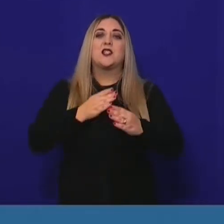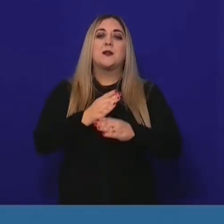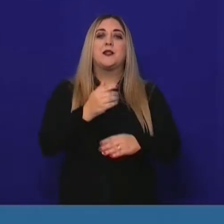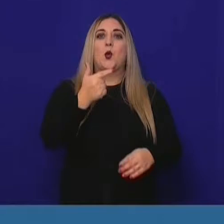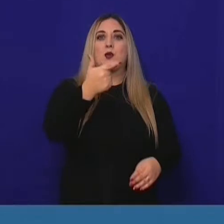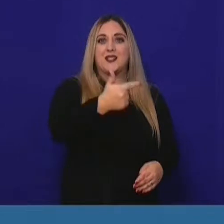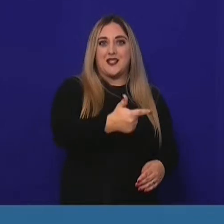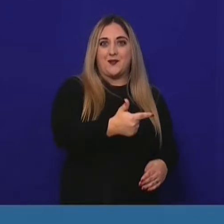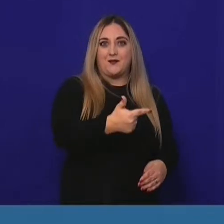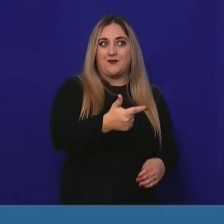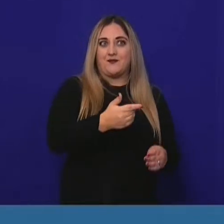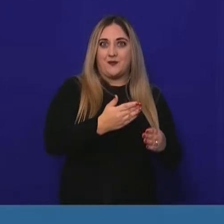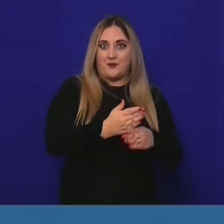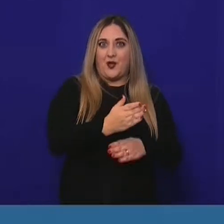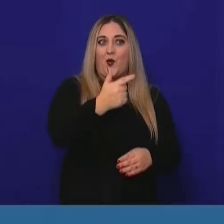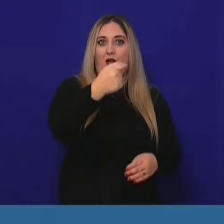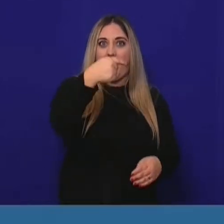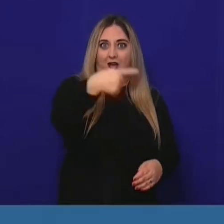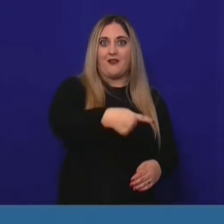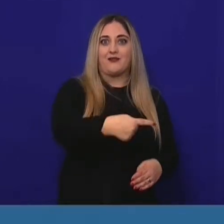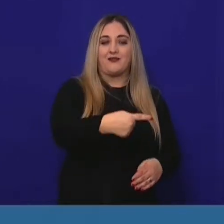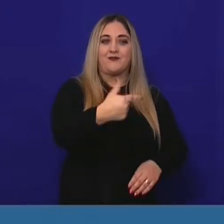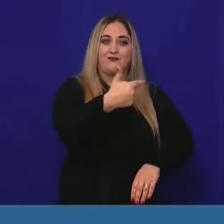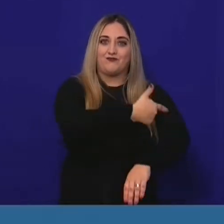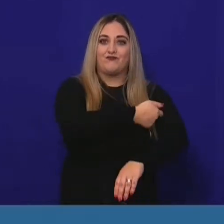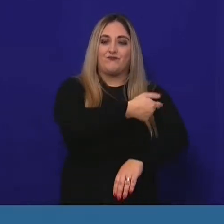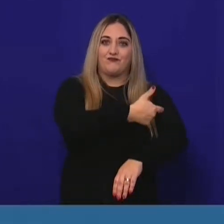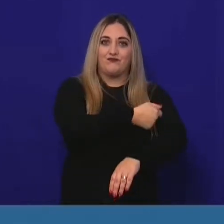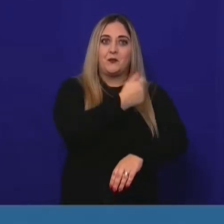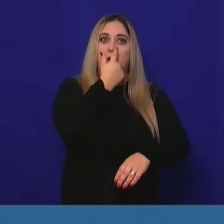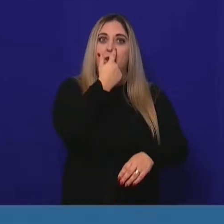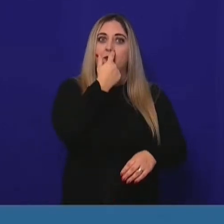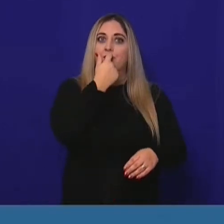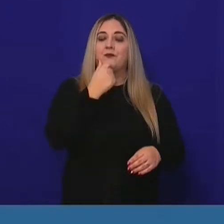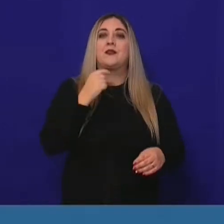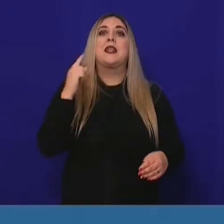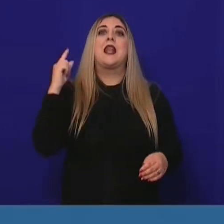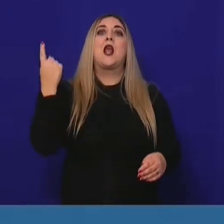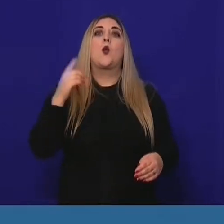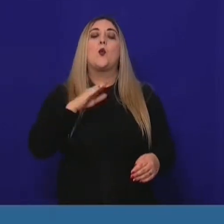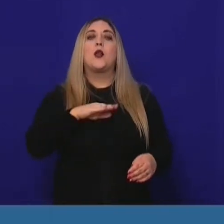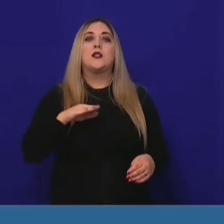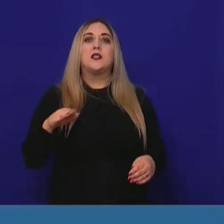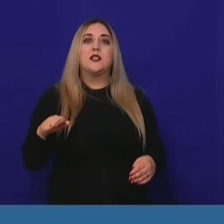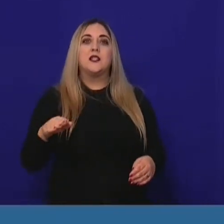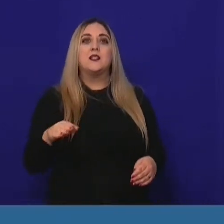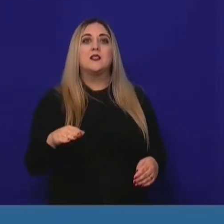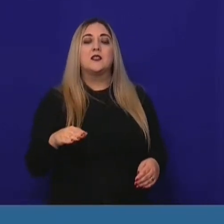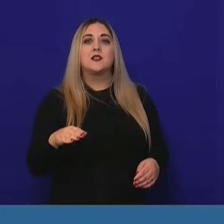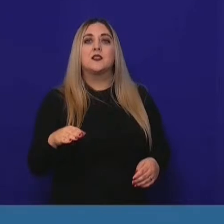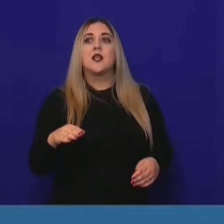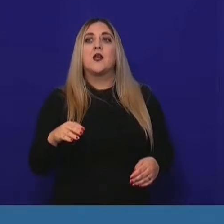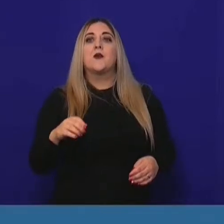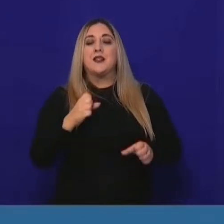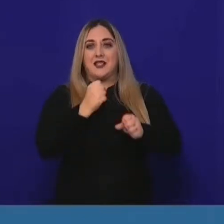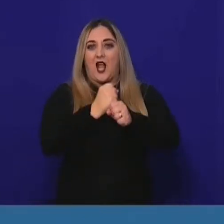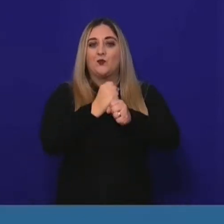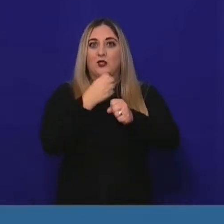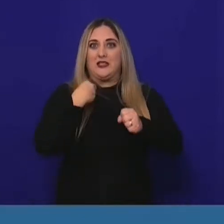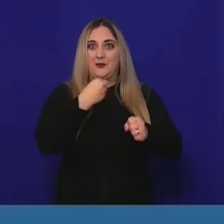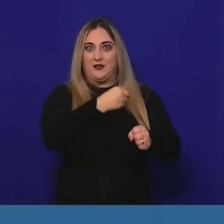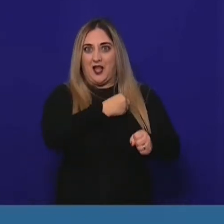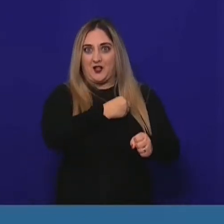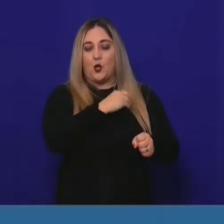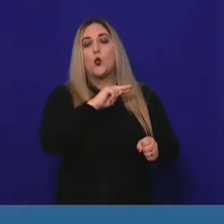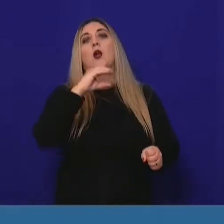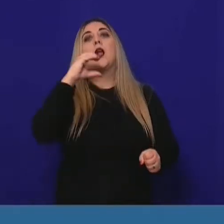il-ħadd indikajna aktar kmieni din il-ġimgħa li se jkunu nies fl-ITU, healthcare workers. Għandna ammont ta'